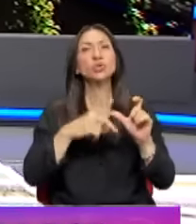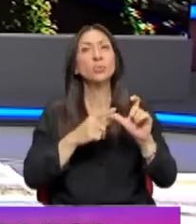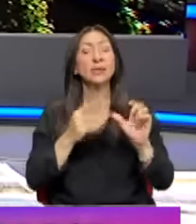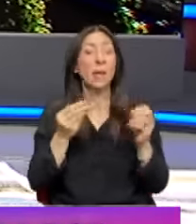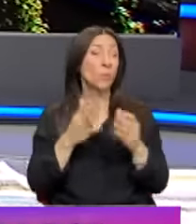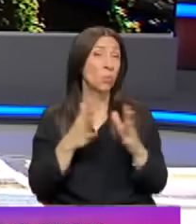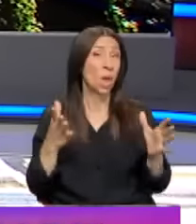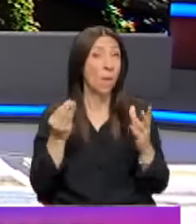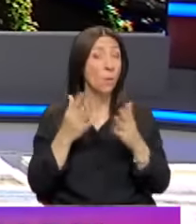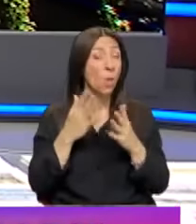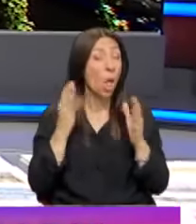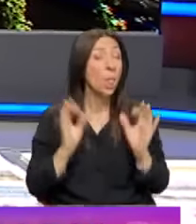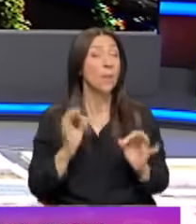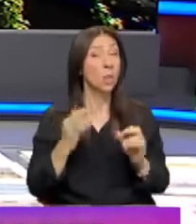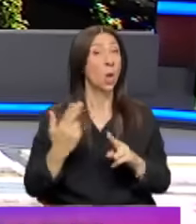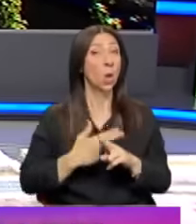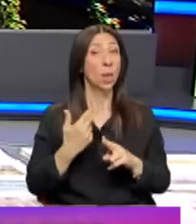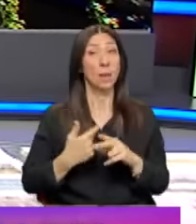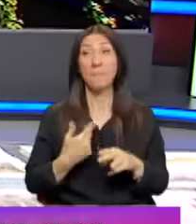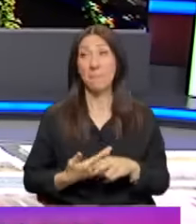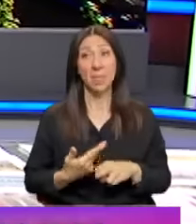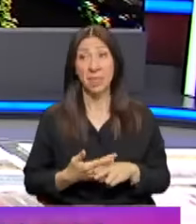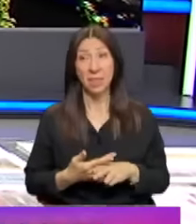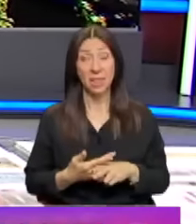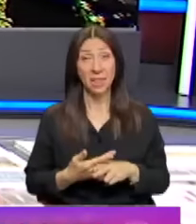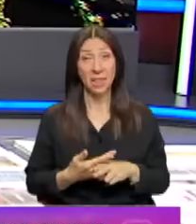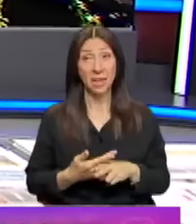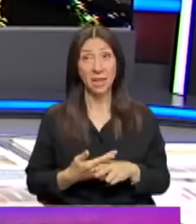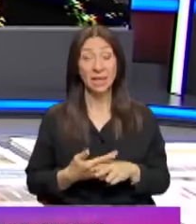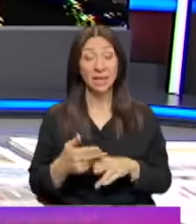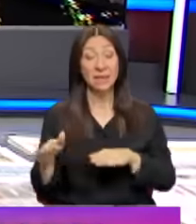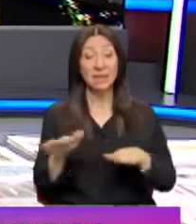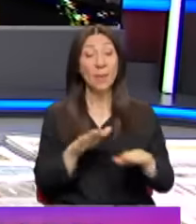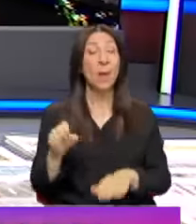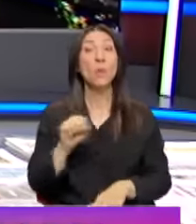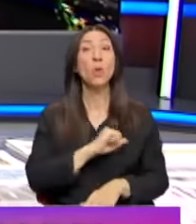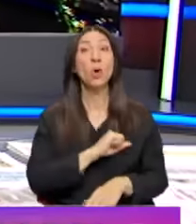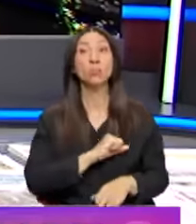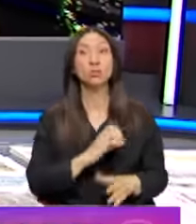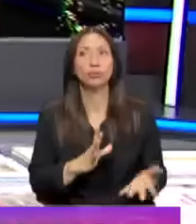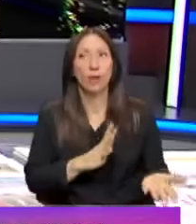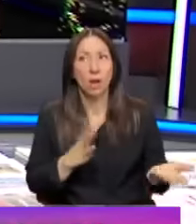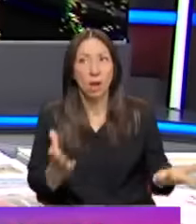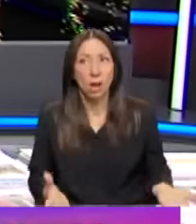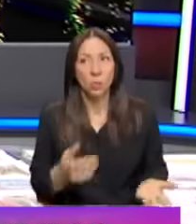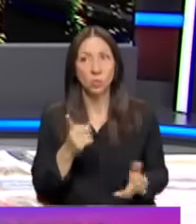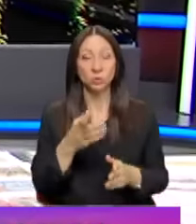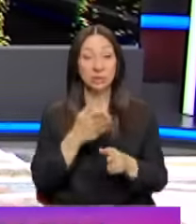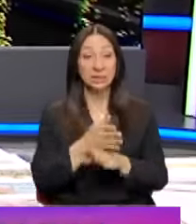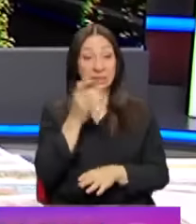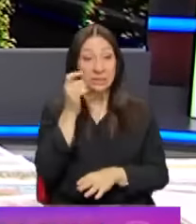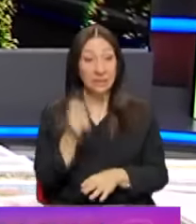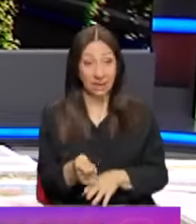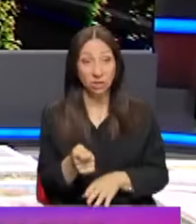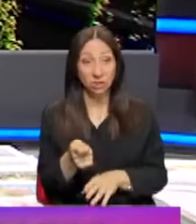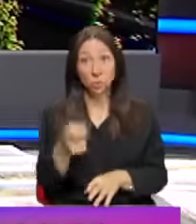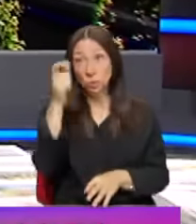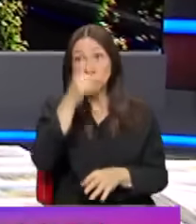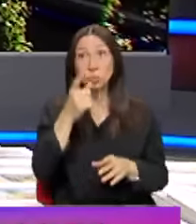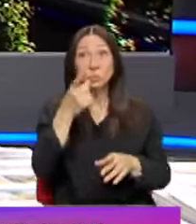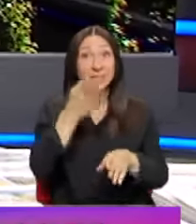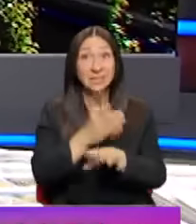en önemli örneğini maalesef tecrübe ettik. Deprem korkumuz zaten vardı. Bu gerçeğin